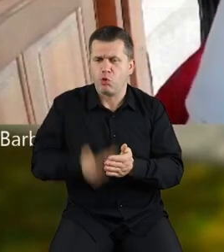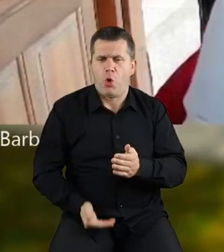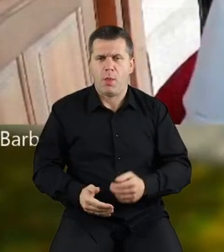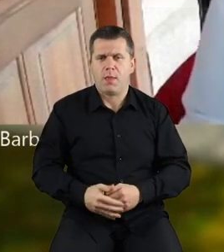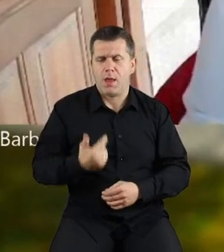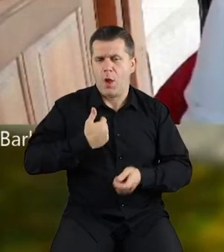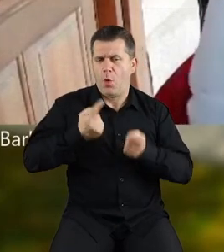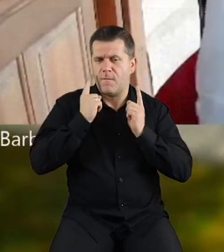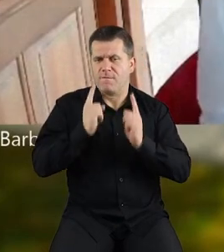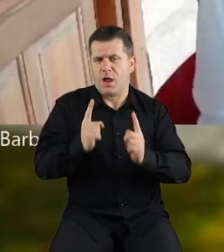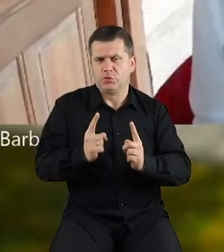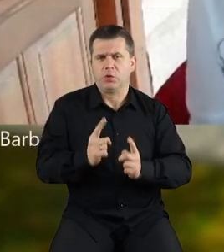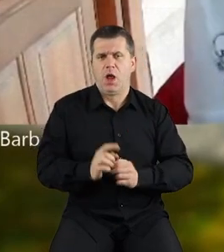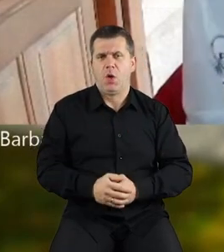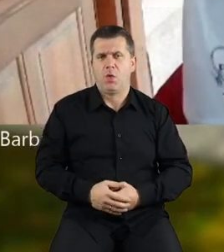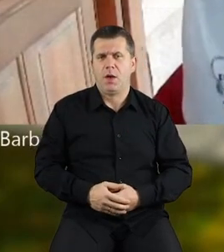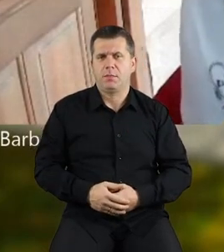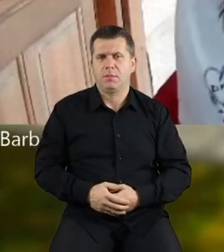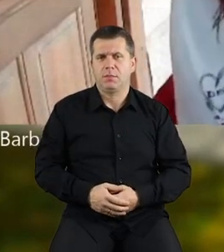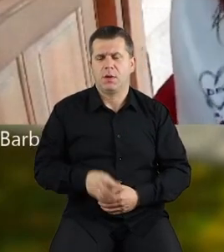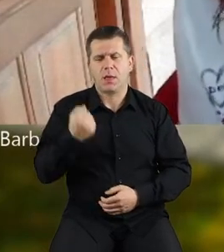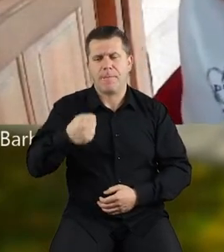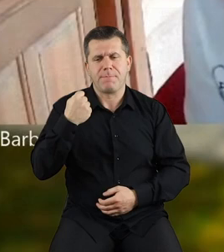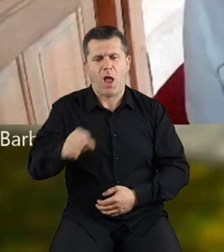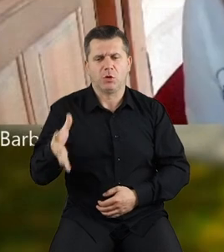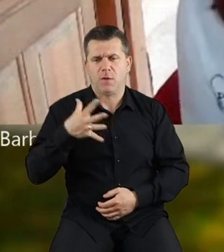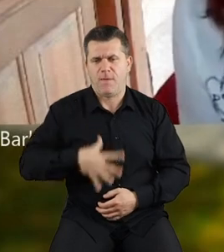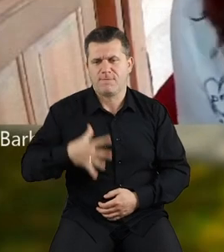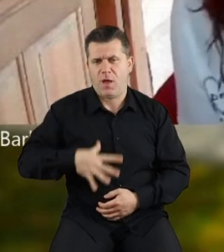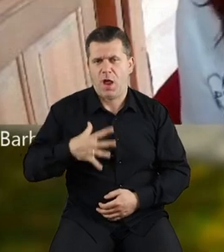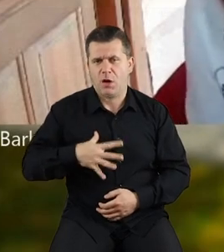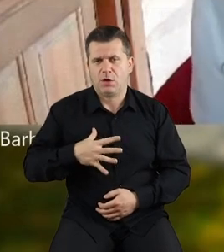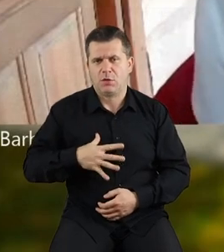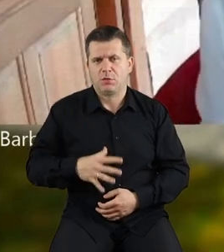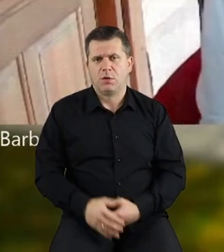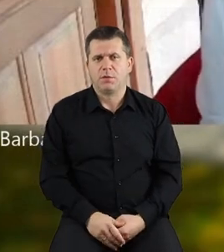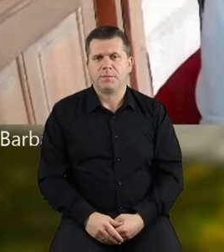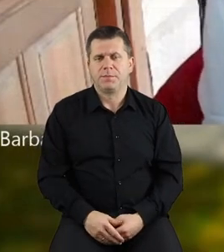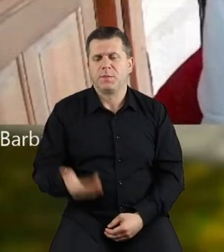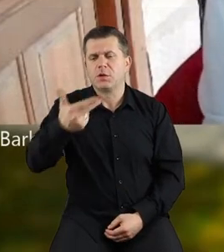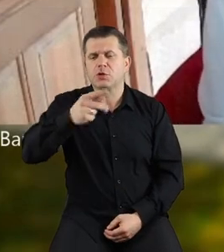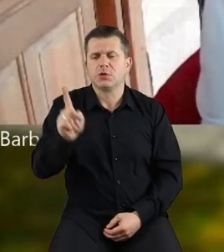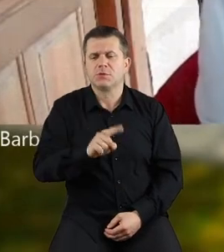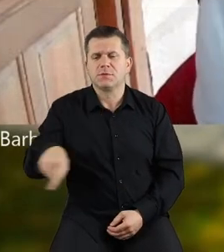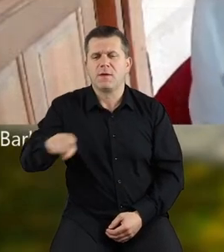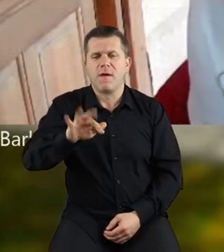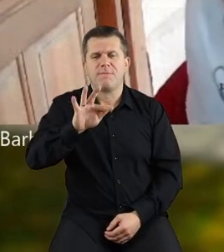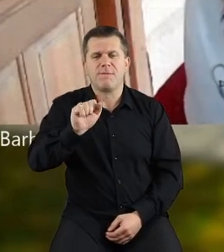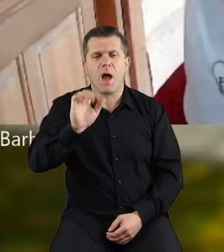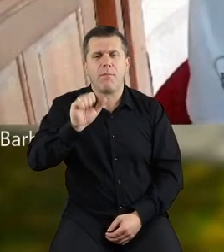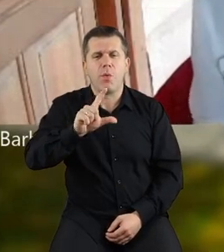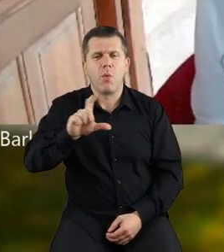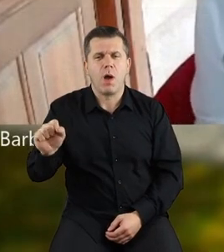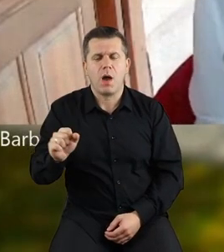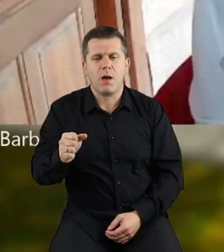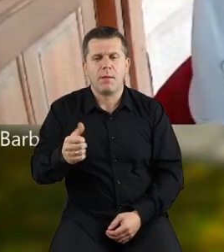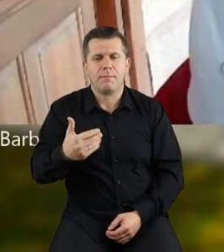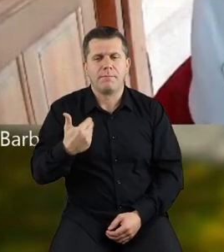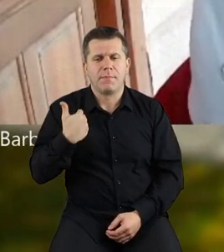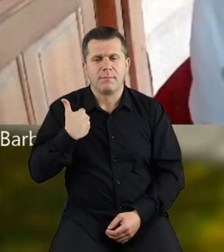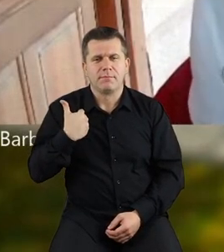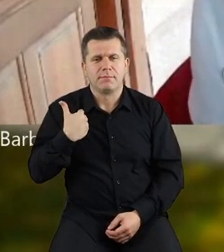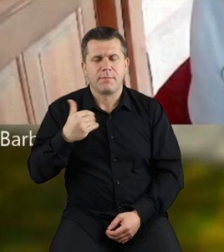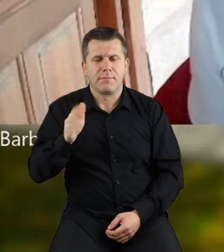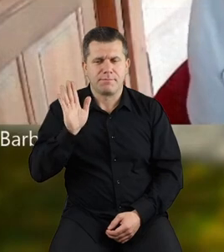szkoda. Uważałam, że są bardziej wartościowe niż ta fabułka,